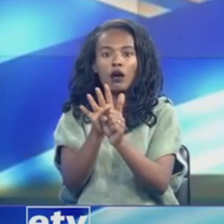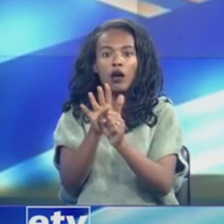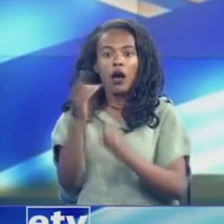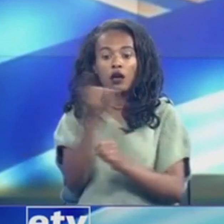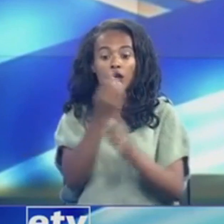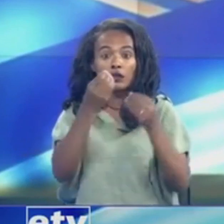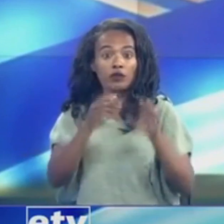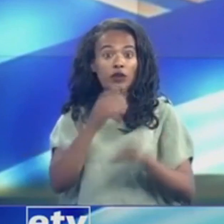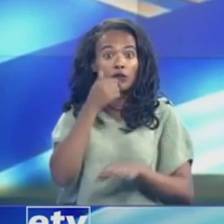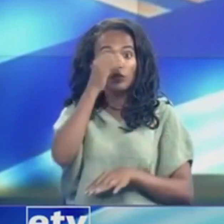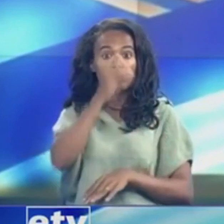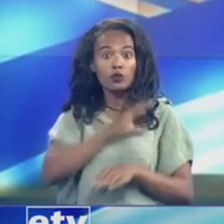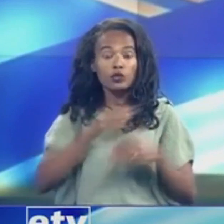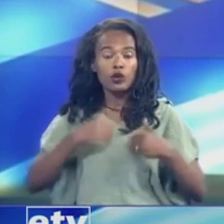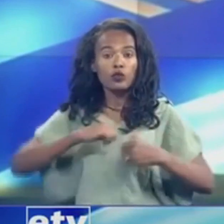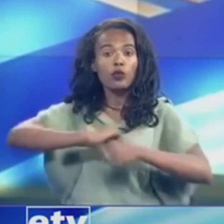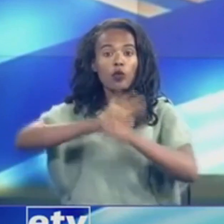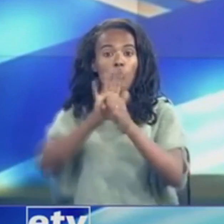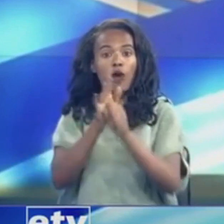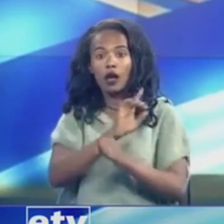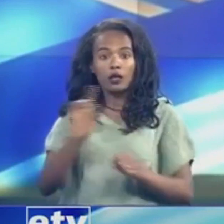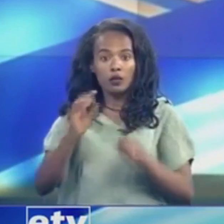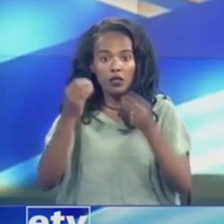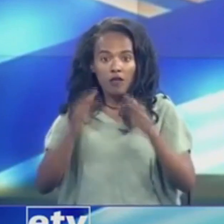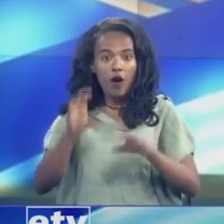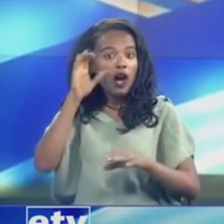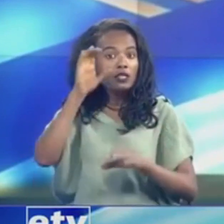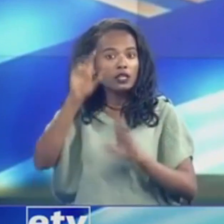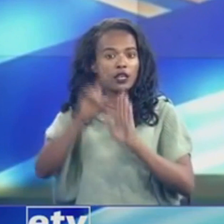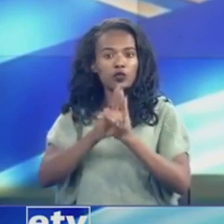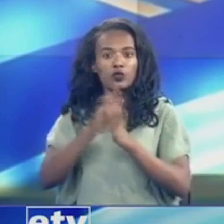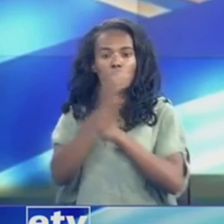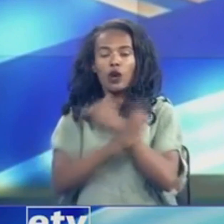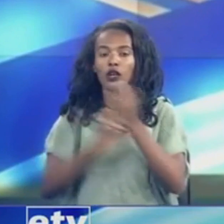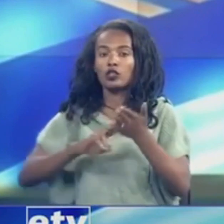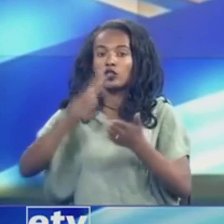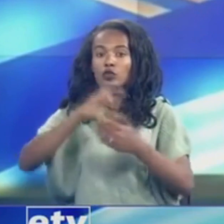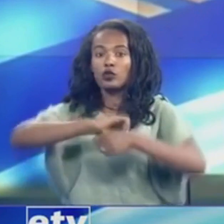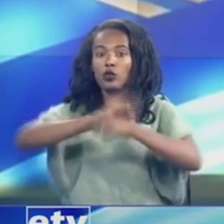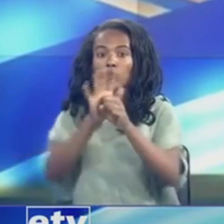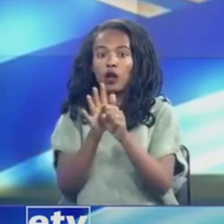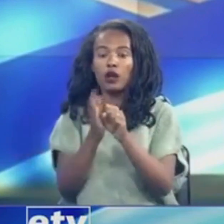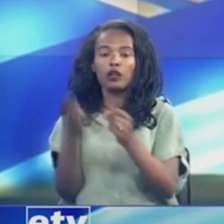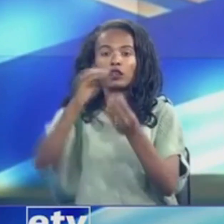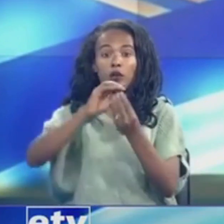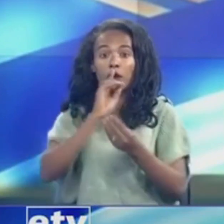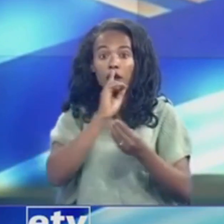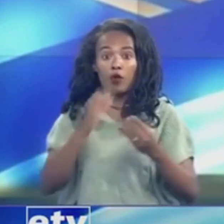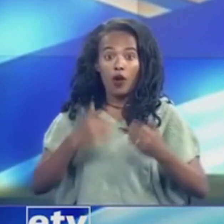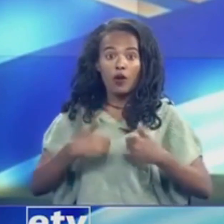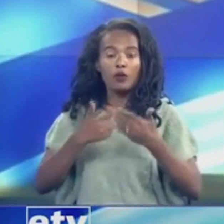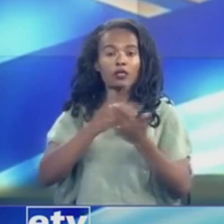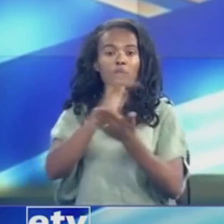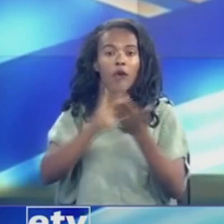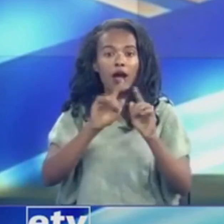አንዳንዴ ጠፍቷል የሚሉ ሰዎች አሉ። ኮሮና አይደለም የጠፋው አስገዳጅ ጉ ነው የተነሳው ከሀገራችን። ኮሮና ግን በጥፊ እየጨመረ ነው ያለው። በዚህ መሃል